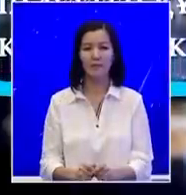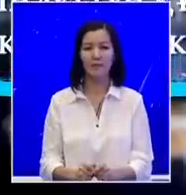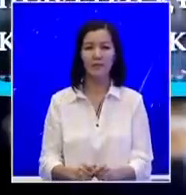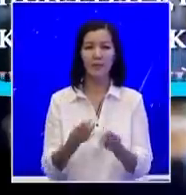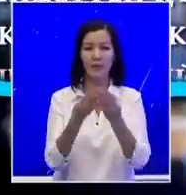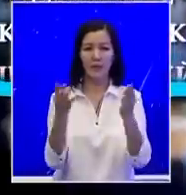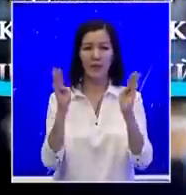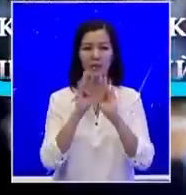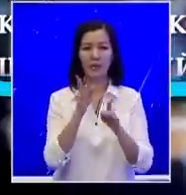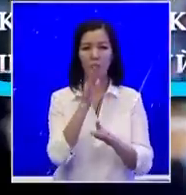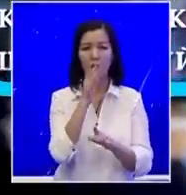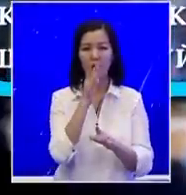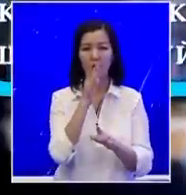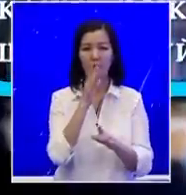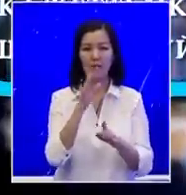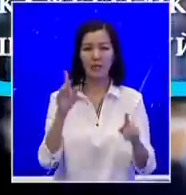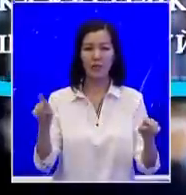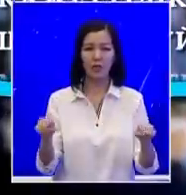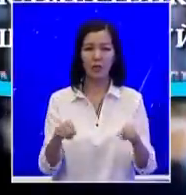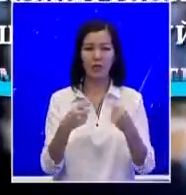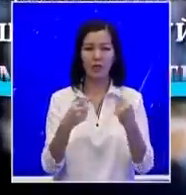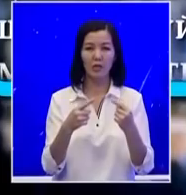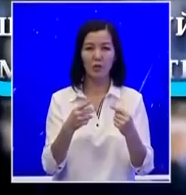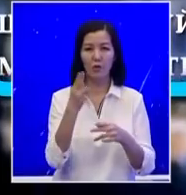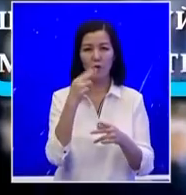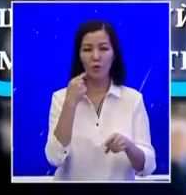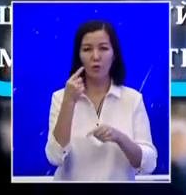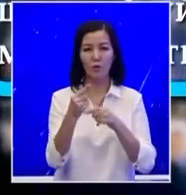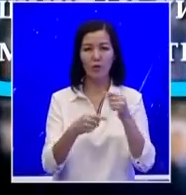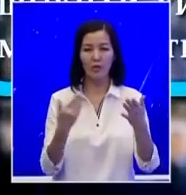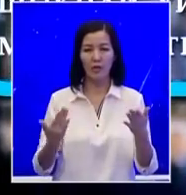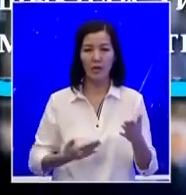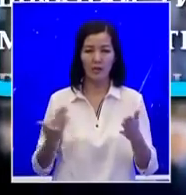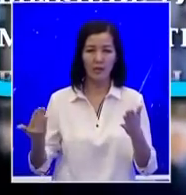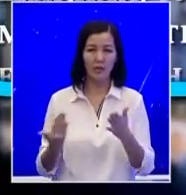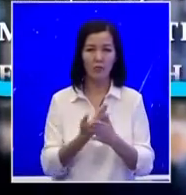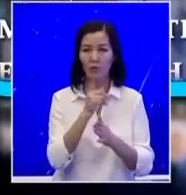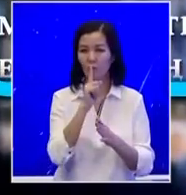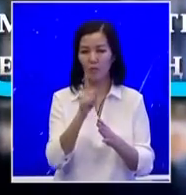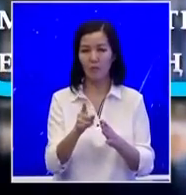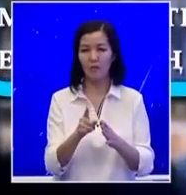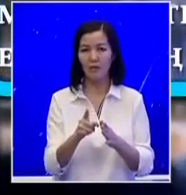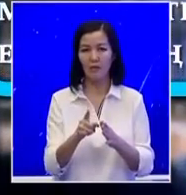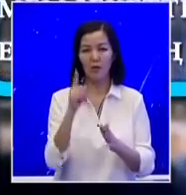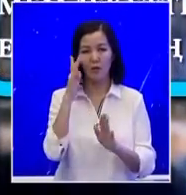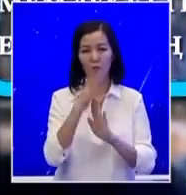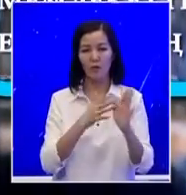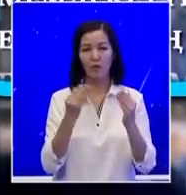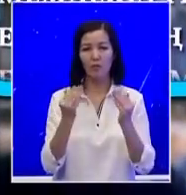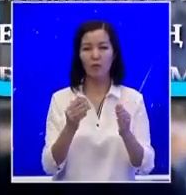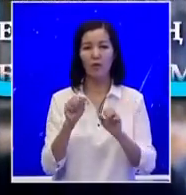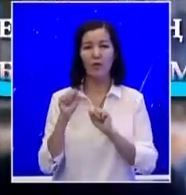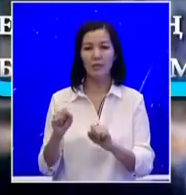Карантин режимін біртіндеп жеңілдету дегеніміз өзіміз үйренген күнделікті тіршілікке қайта оралу емес екенін ұғынғанымыз жөн.